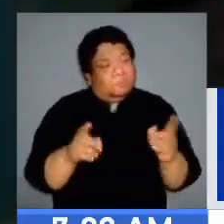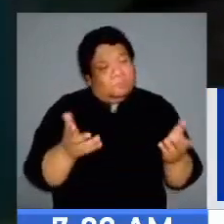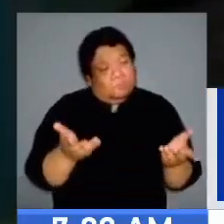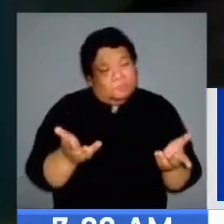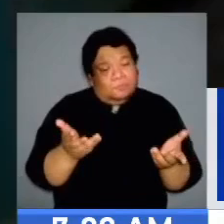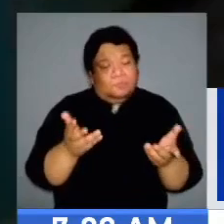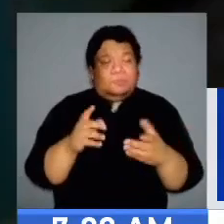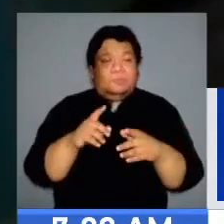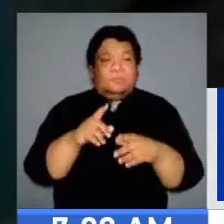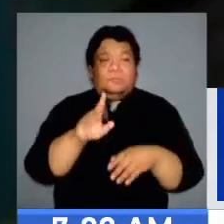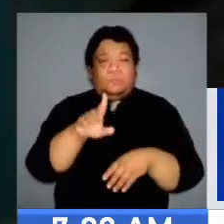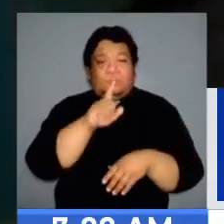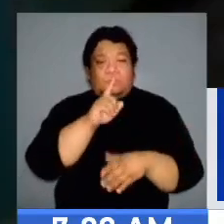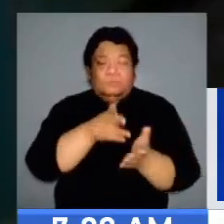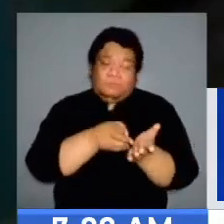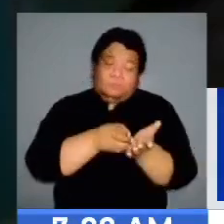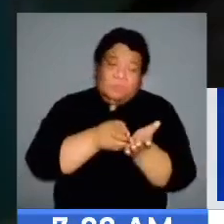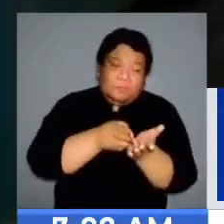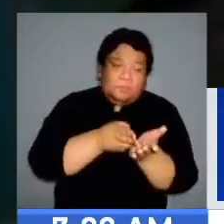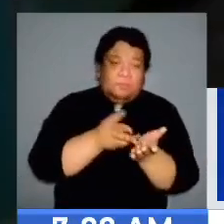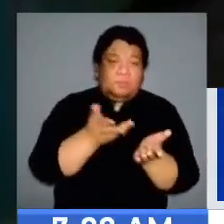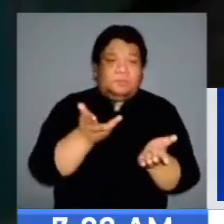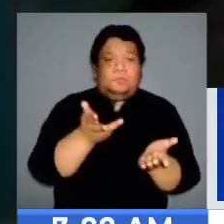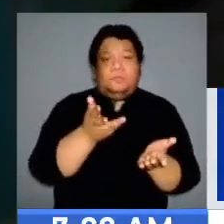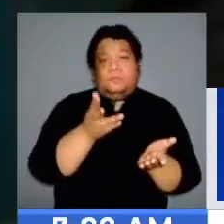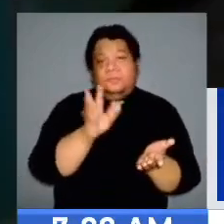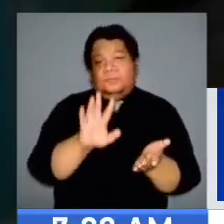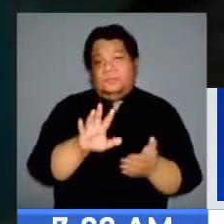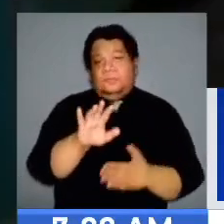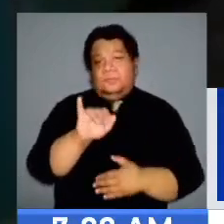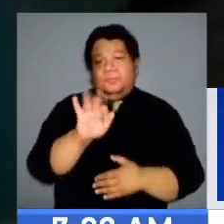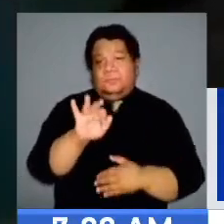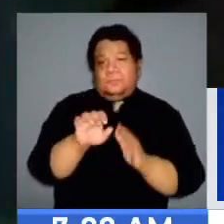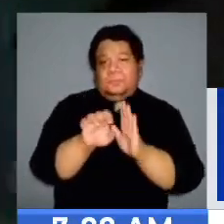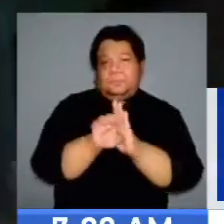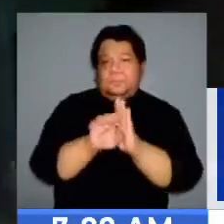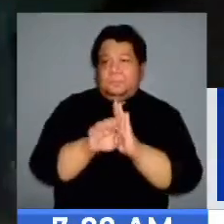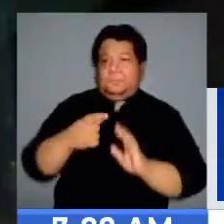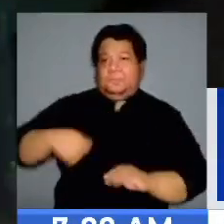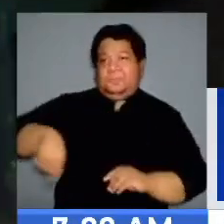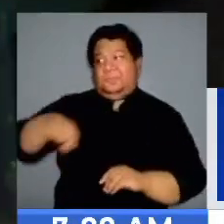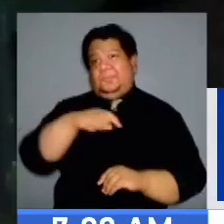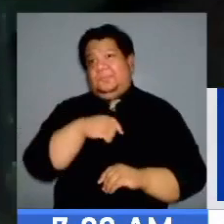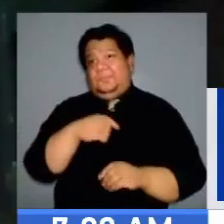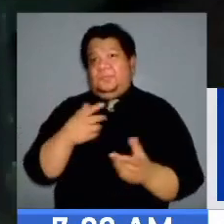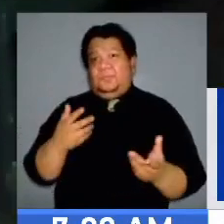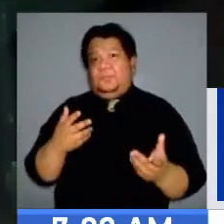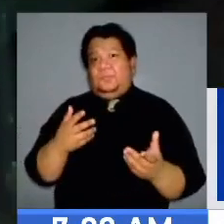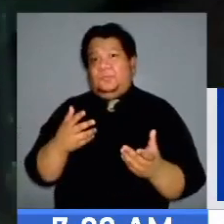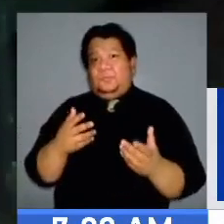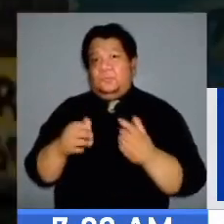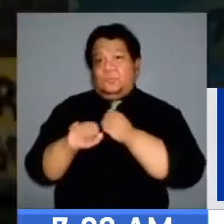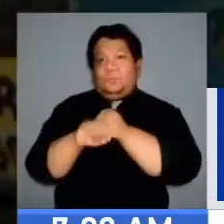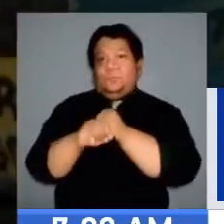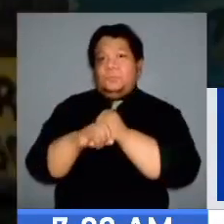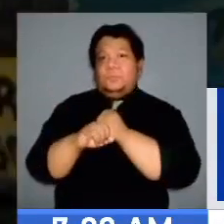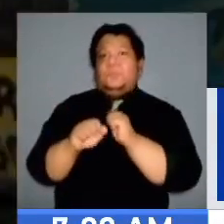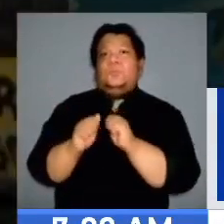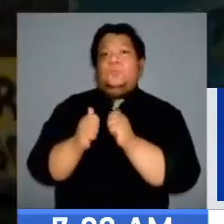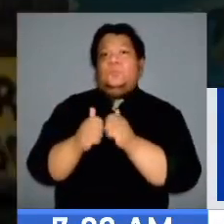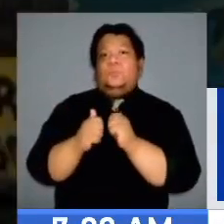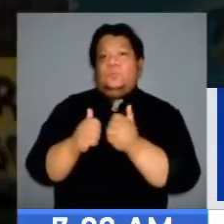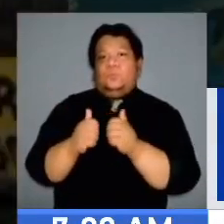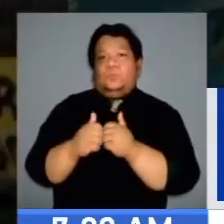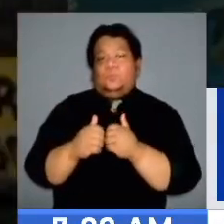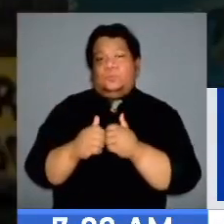kung kagaya itong mga mamaliliit gaya sa amin, paano? Sakali, magkano man lang